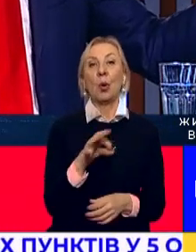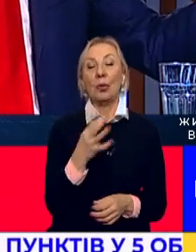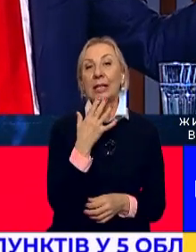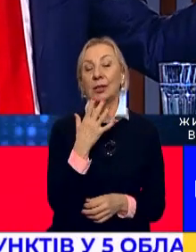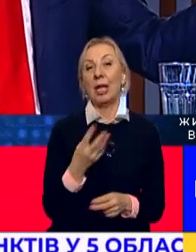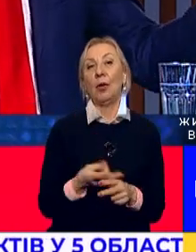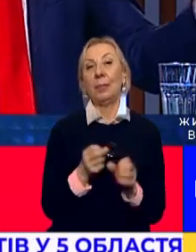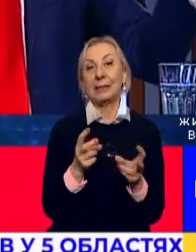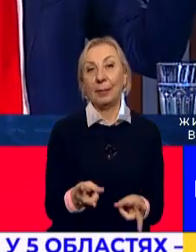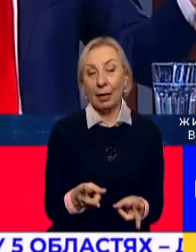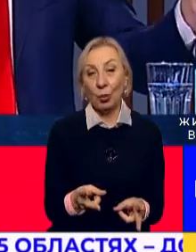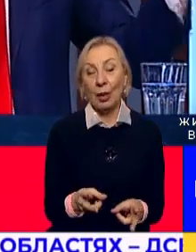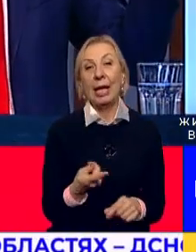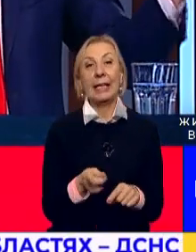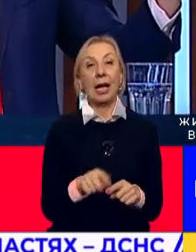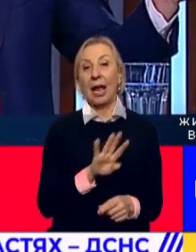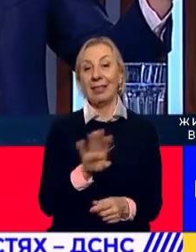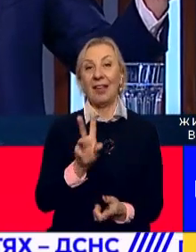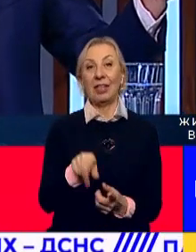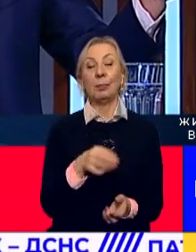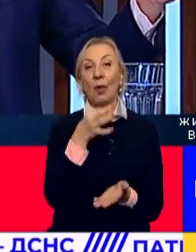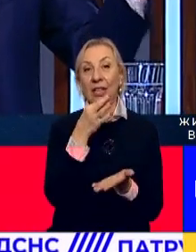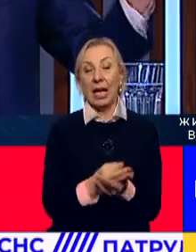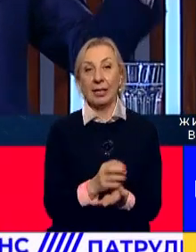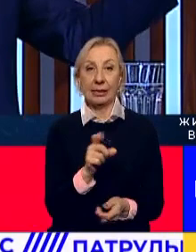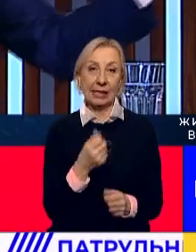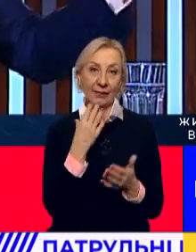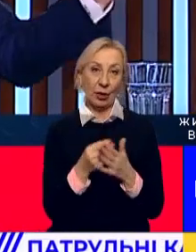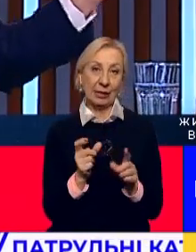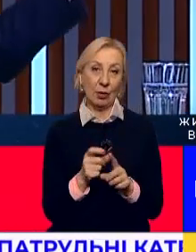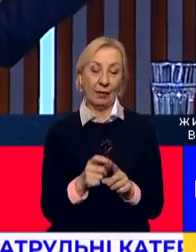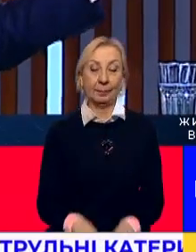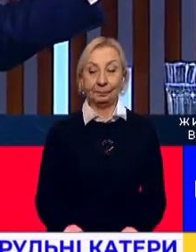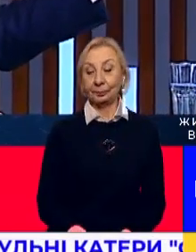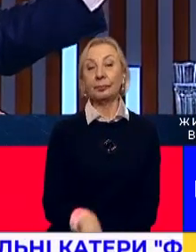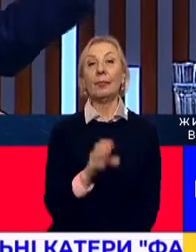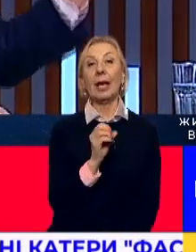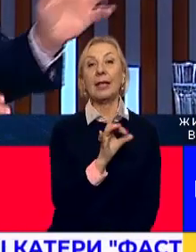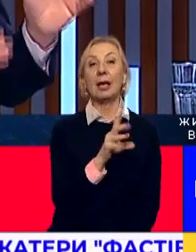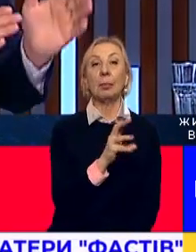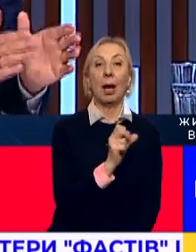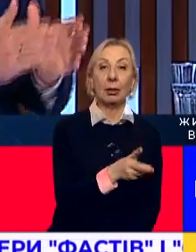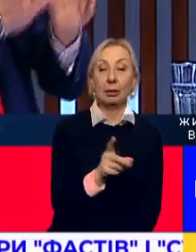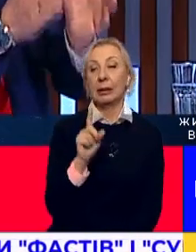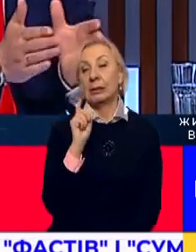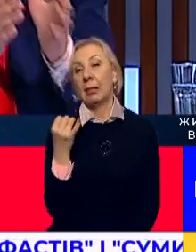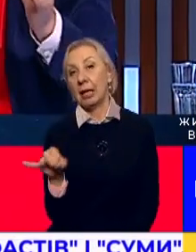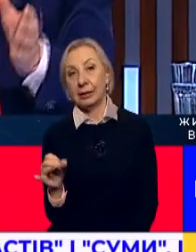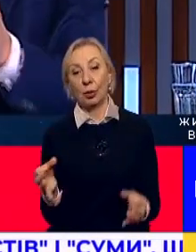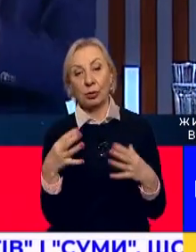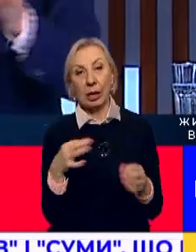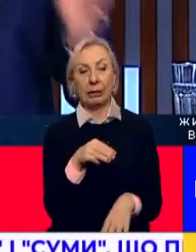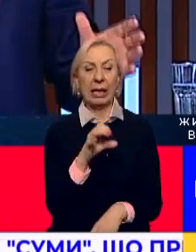національні інтереси України, яка не відповідає за свої слова. Mm-hmm. Коли нам пан Єрмак, коли нам пан Зеленський розказують про те, що